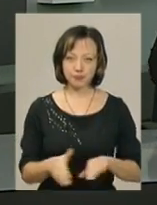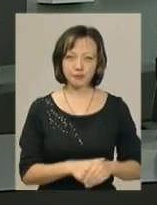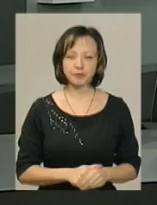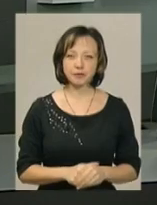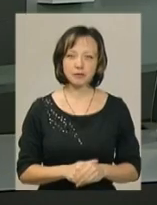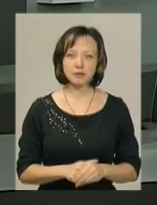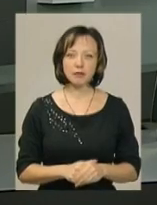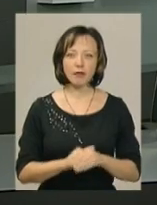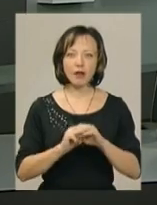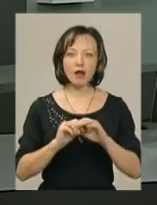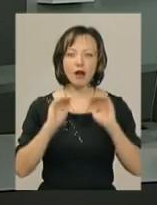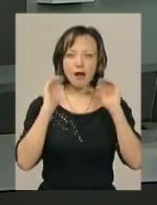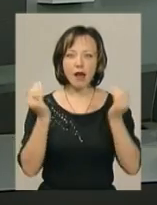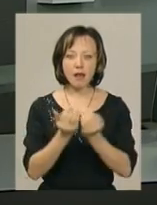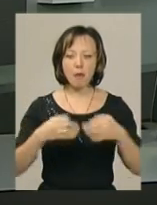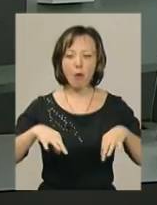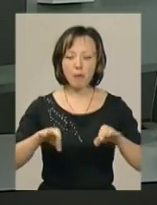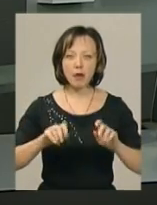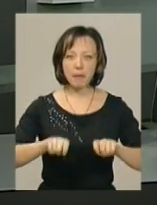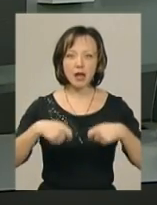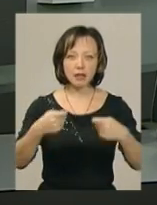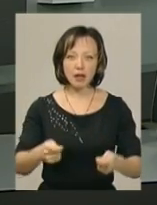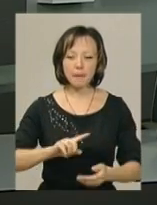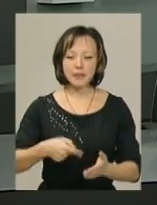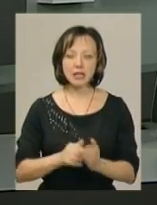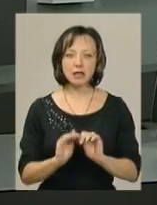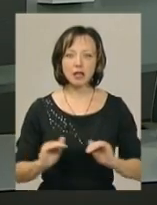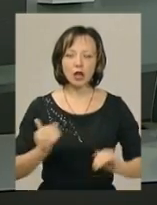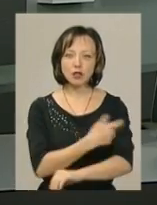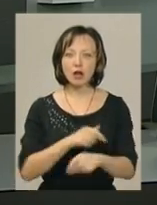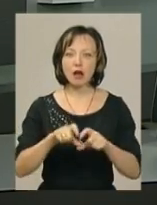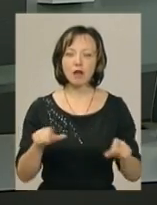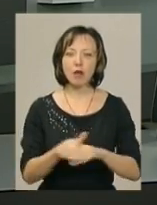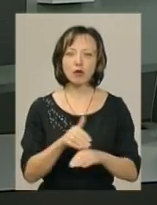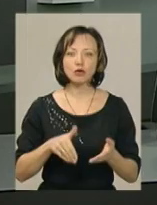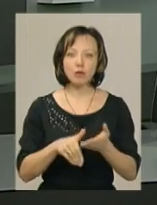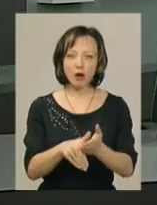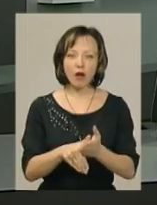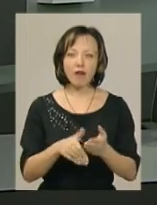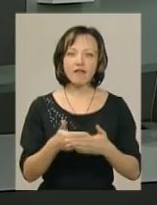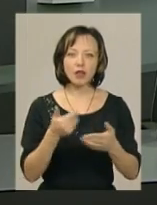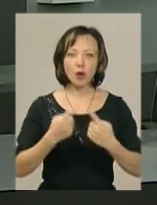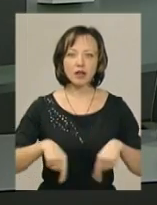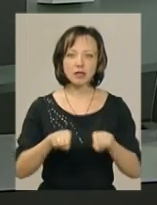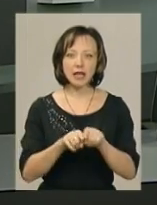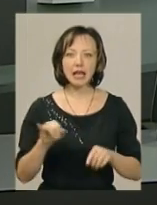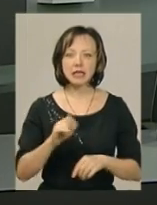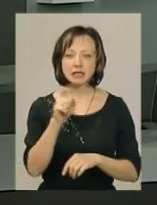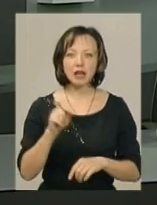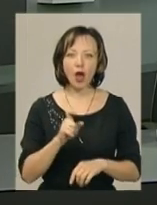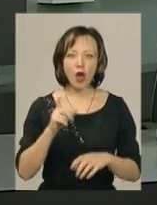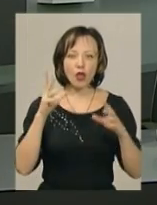Реанімобіль передали Хмельницькій міській дитячої лікарні. Це благодійна допомога від християнської організації з Норвегії.